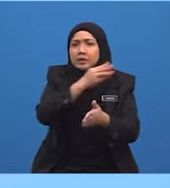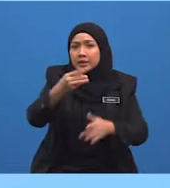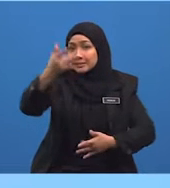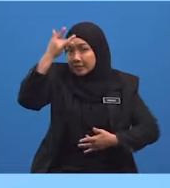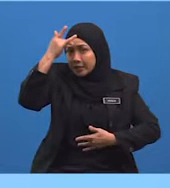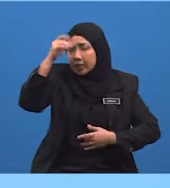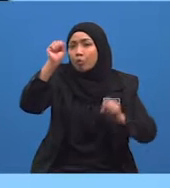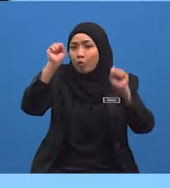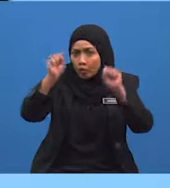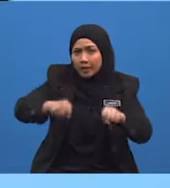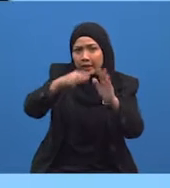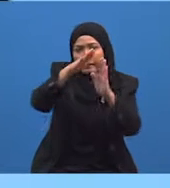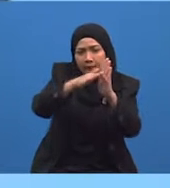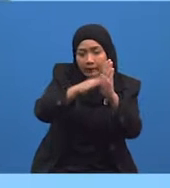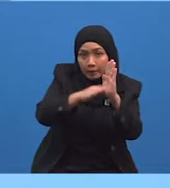berkurang.